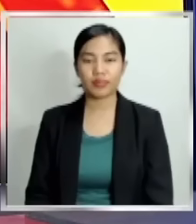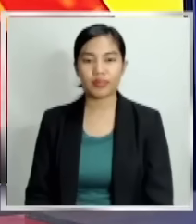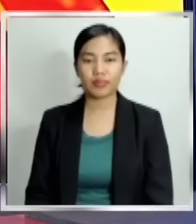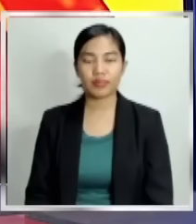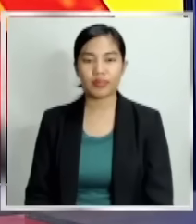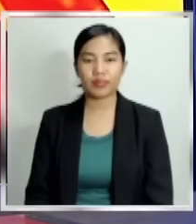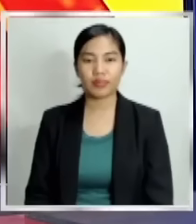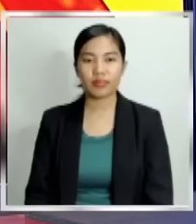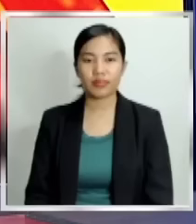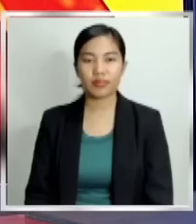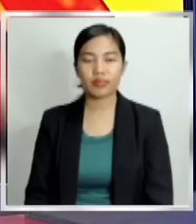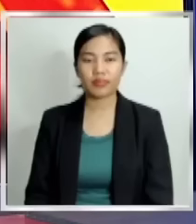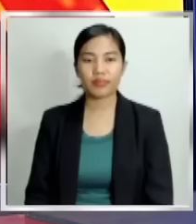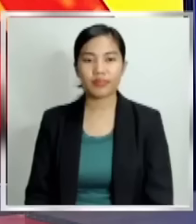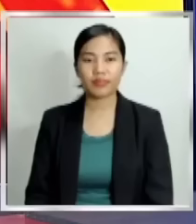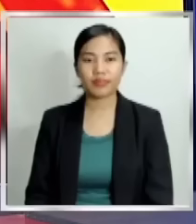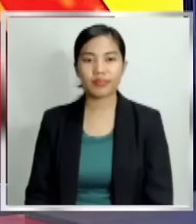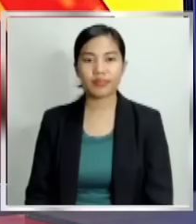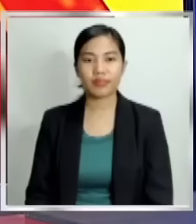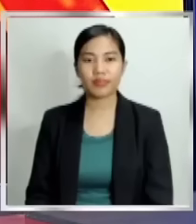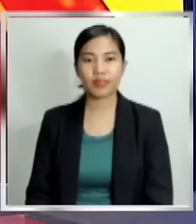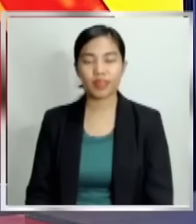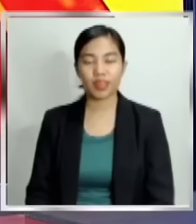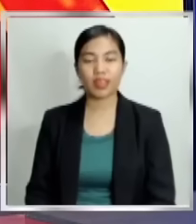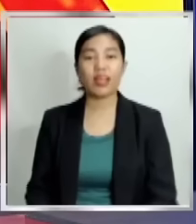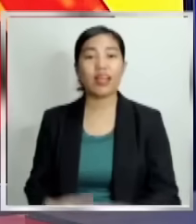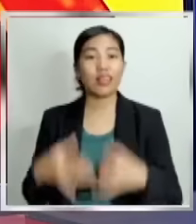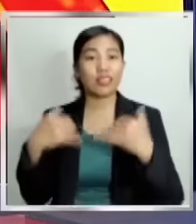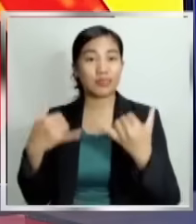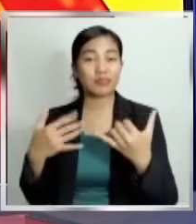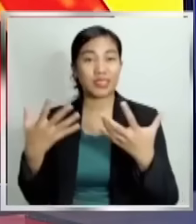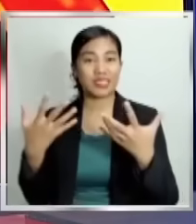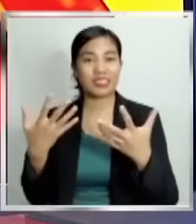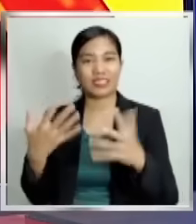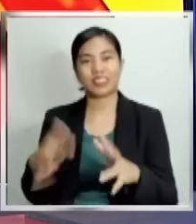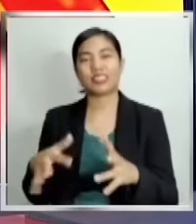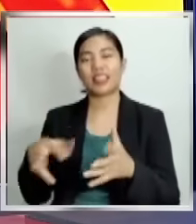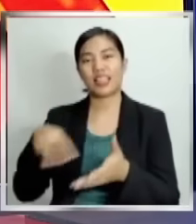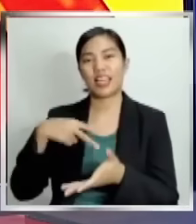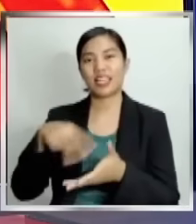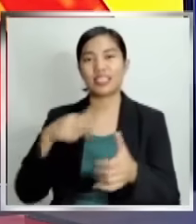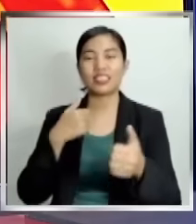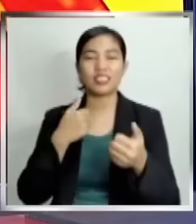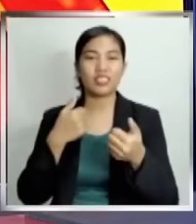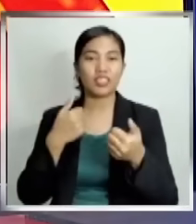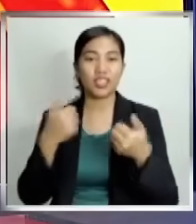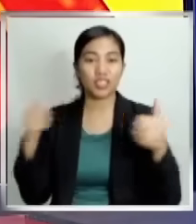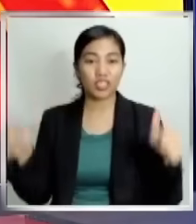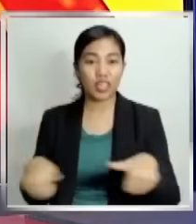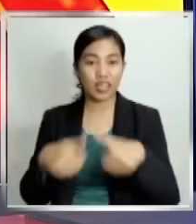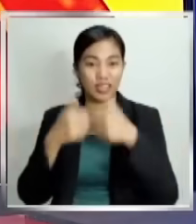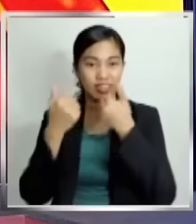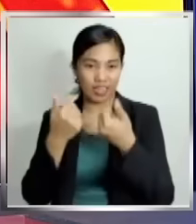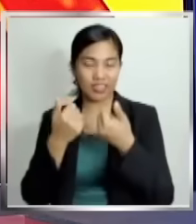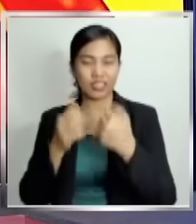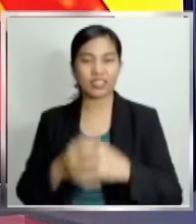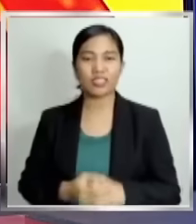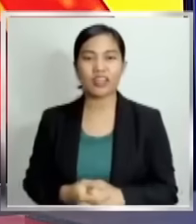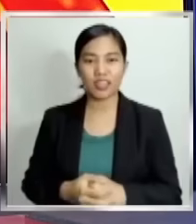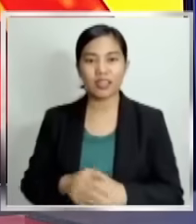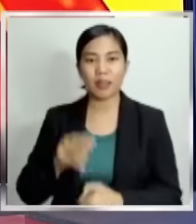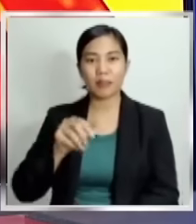namin ang kumasasabay-sabay dance challenge ni primetime queen Marian Rivera, may napili na na lucky fan para makasabay